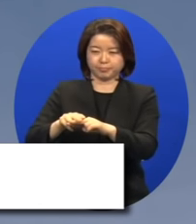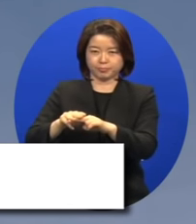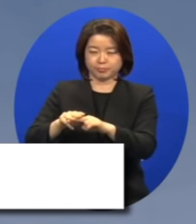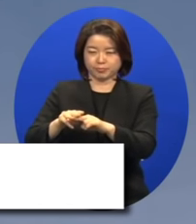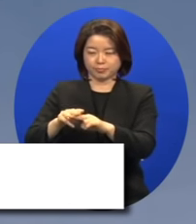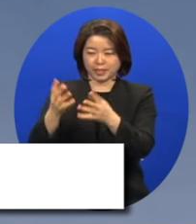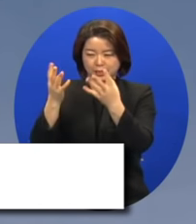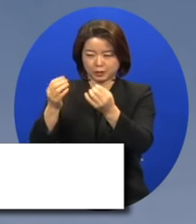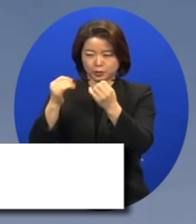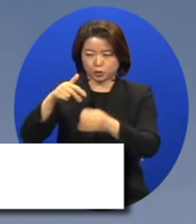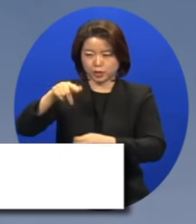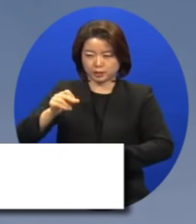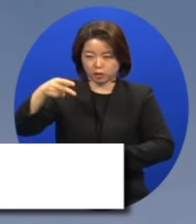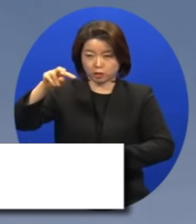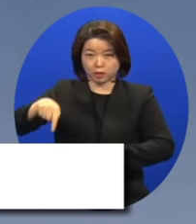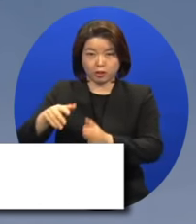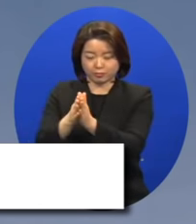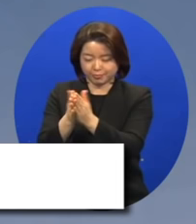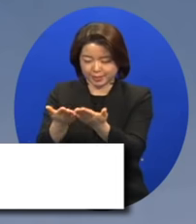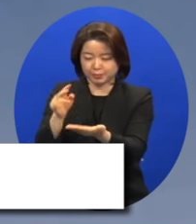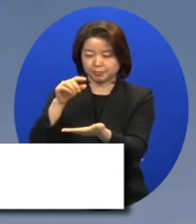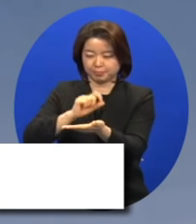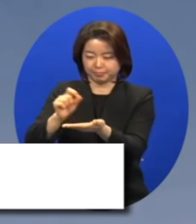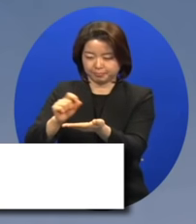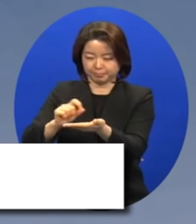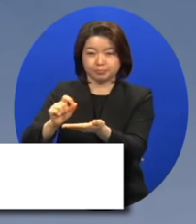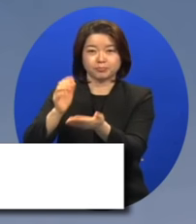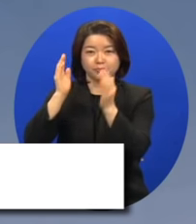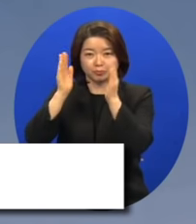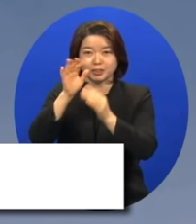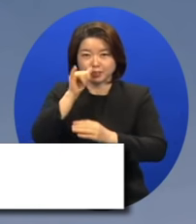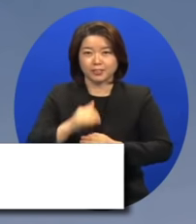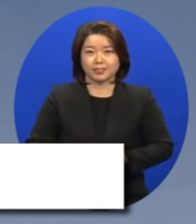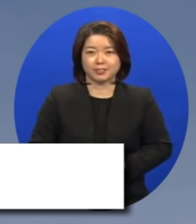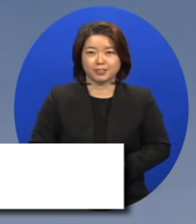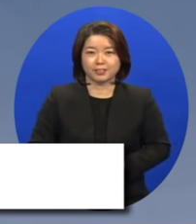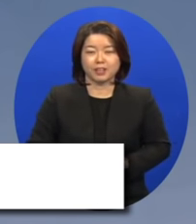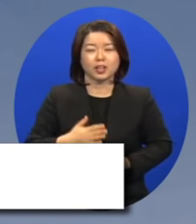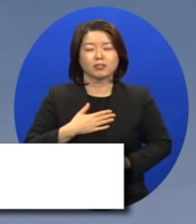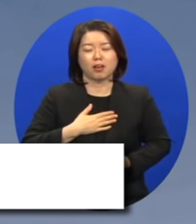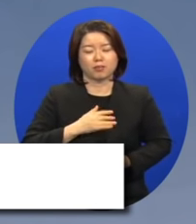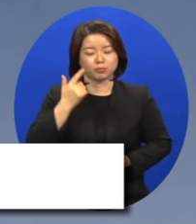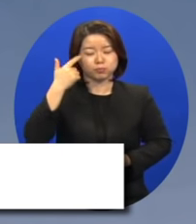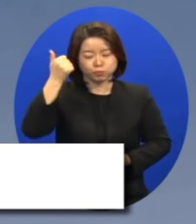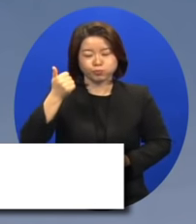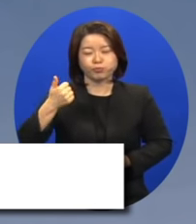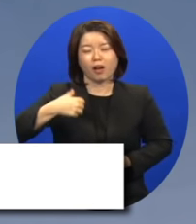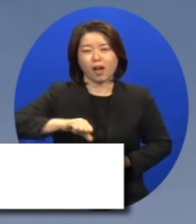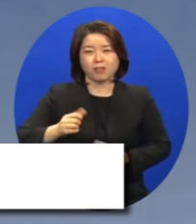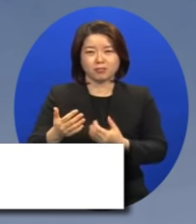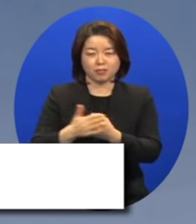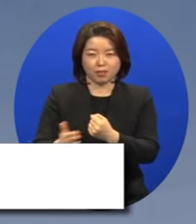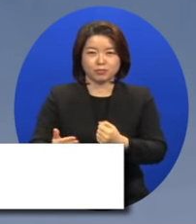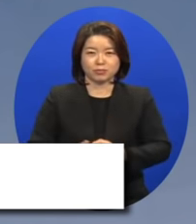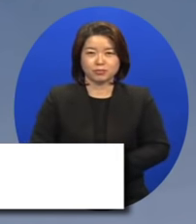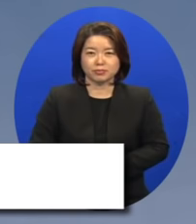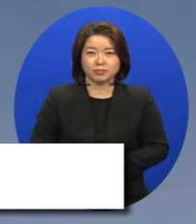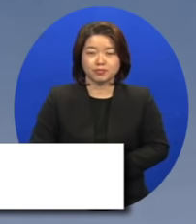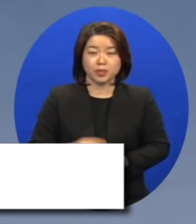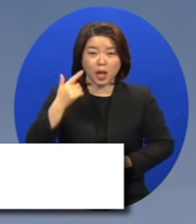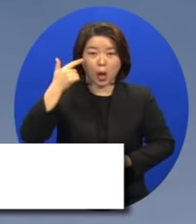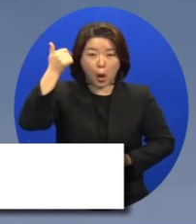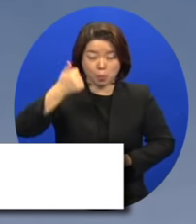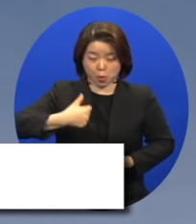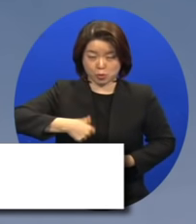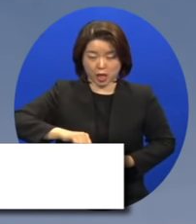수학교과서를공부했잖아,그렇지? 제가목사의아들이었기때문입니다